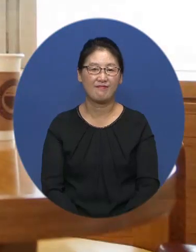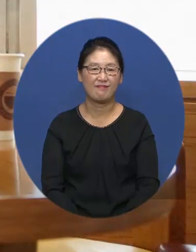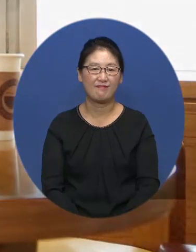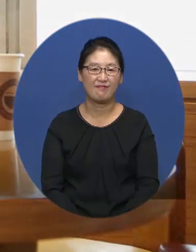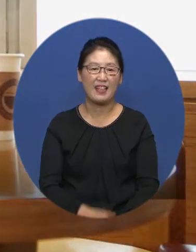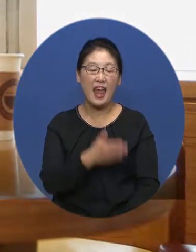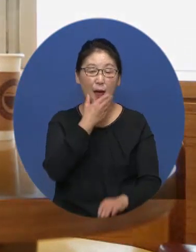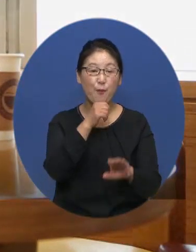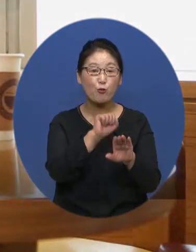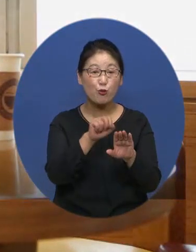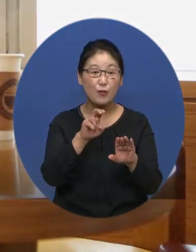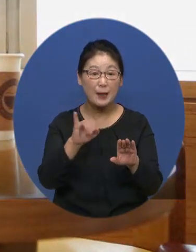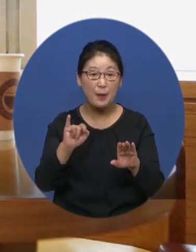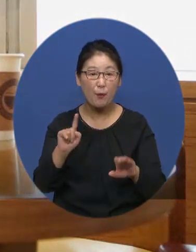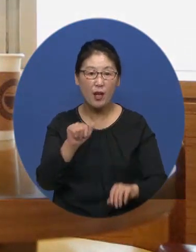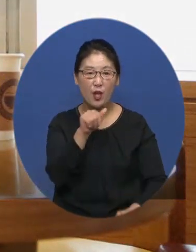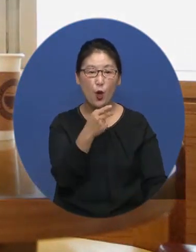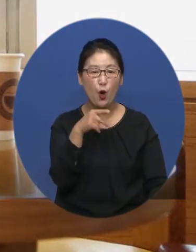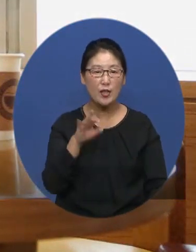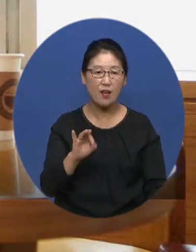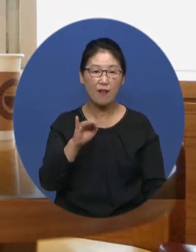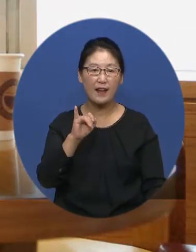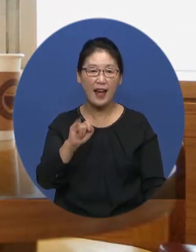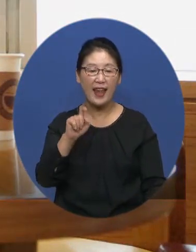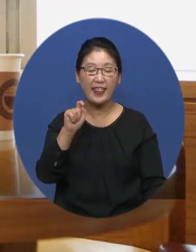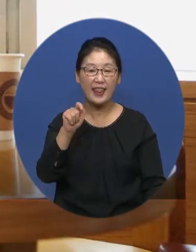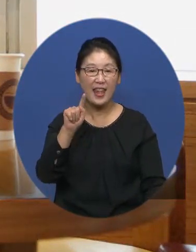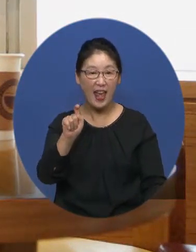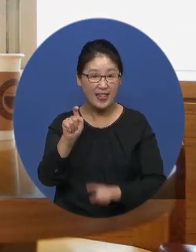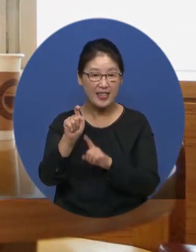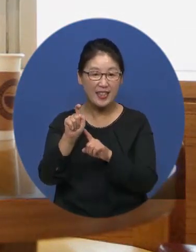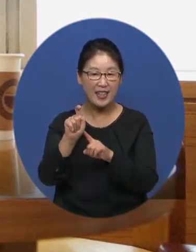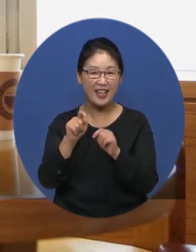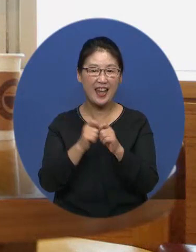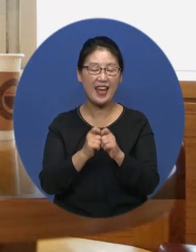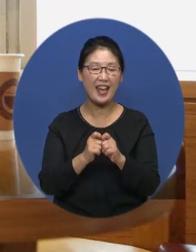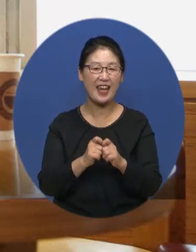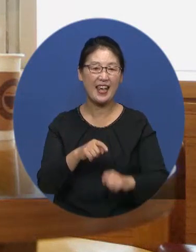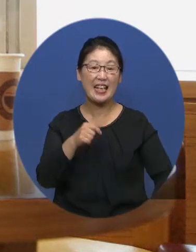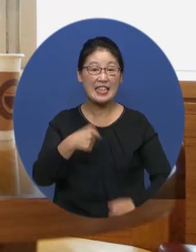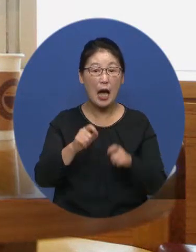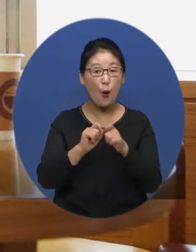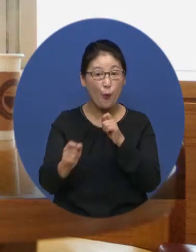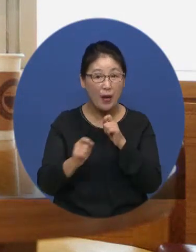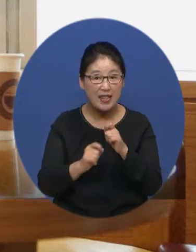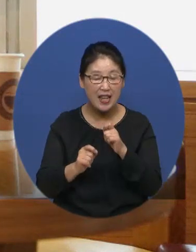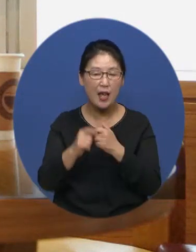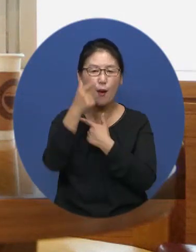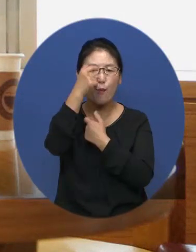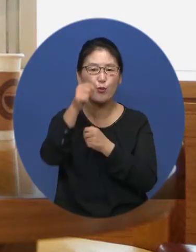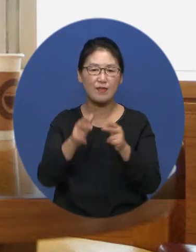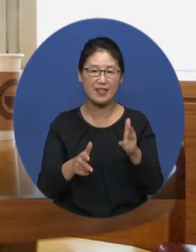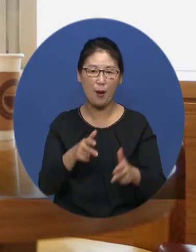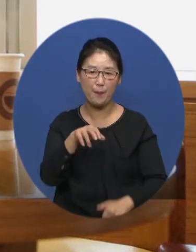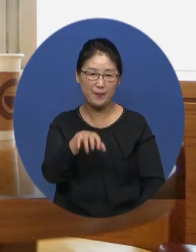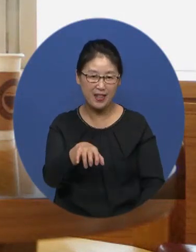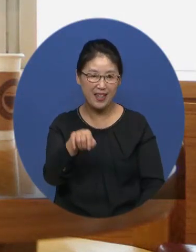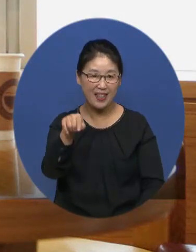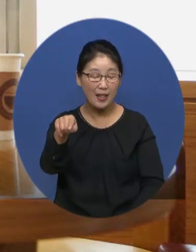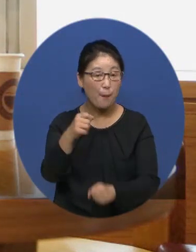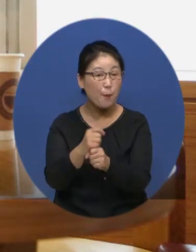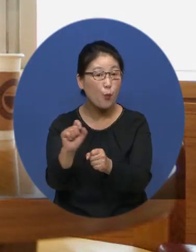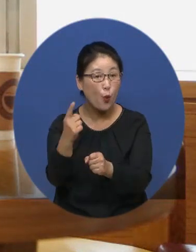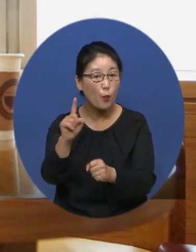행복 두드림이는 효성 ITX의 자회사형 장애인 표준사업장입니다. 만들게 된 동기는 효성